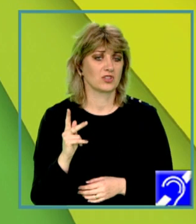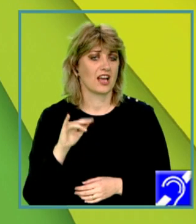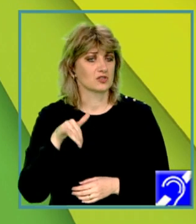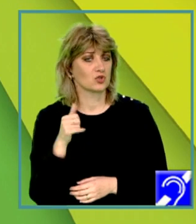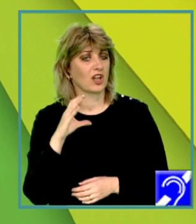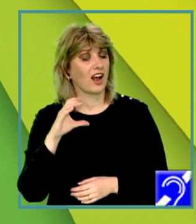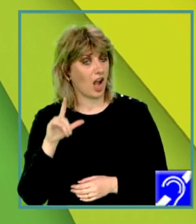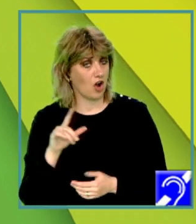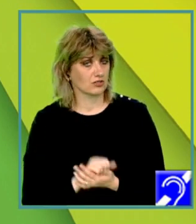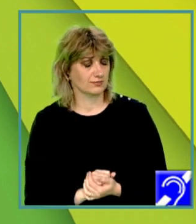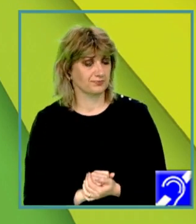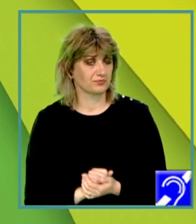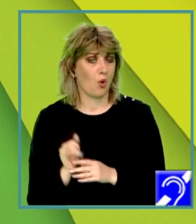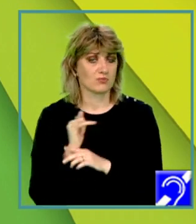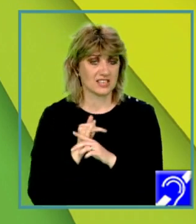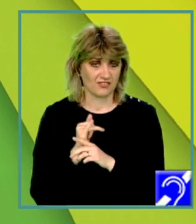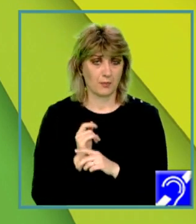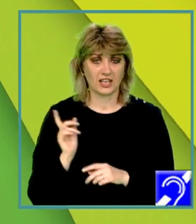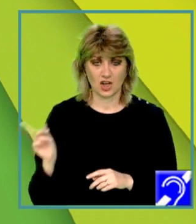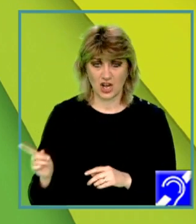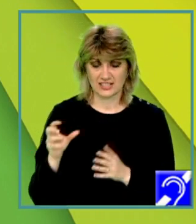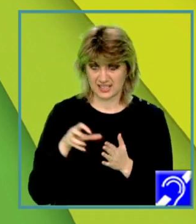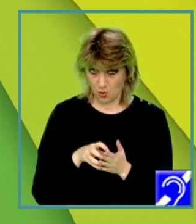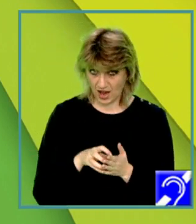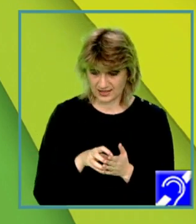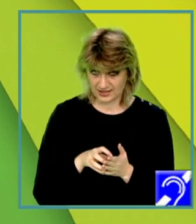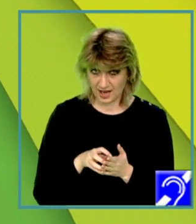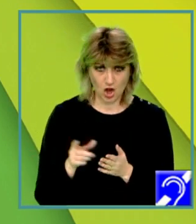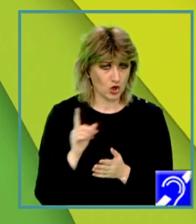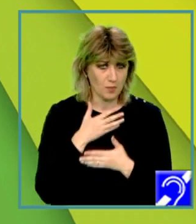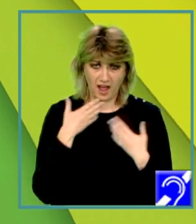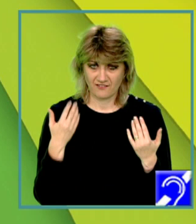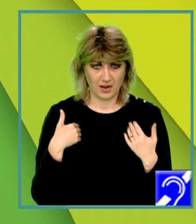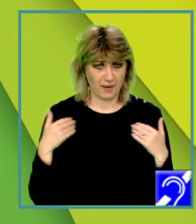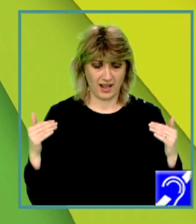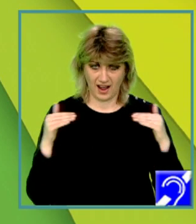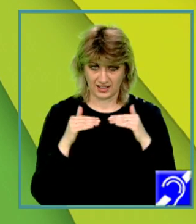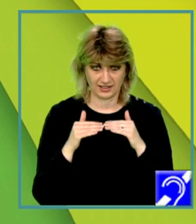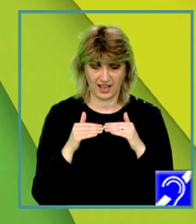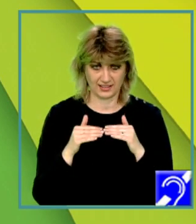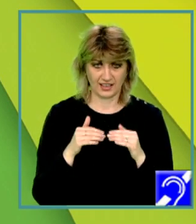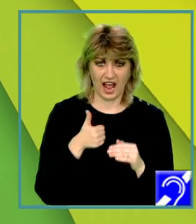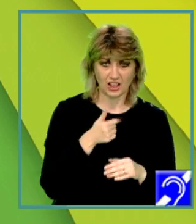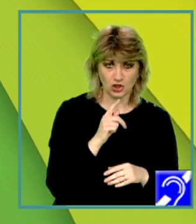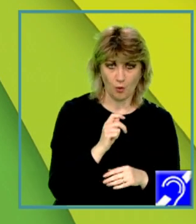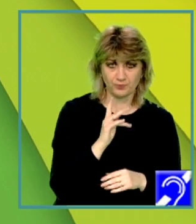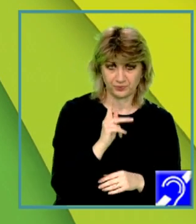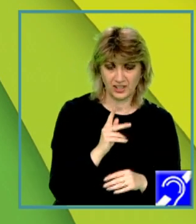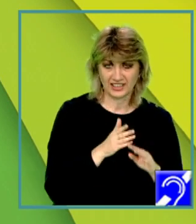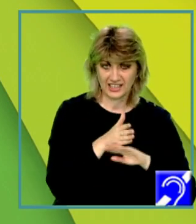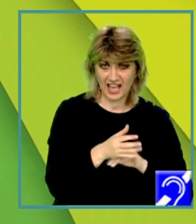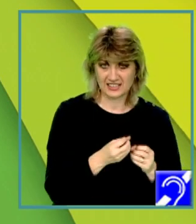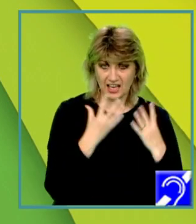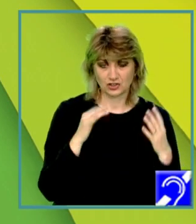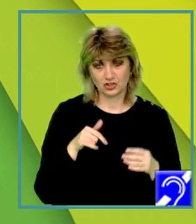observăm că în această situație nu mai avem o egalitate între atomii de potasiu intrase în reacție și